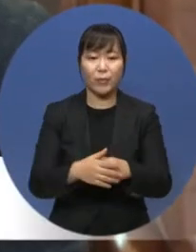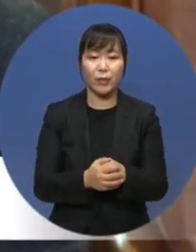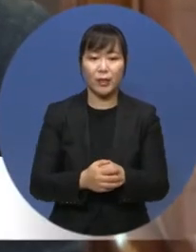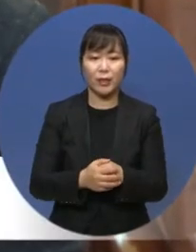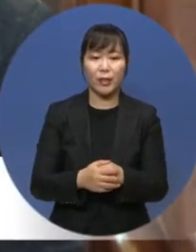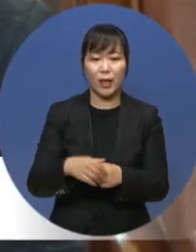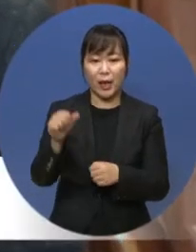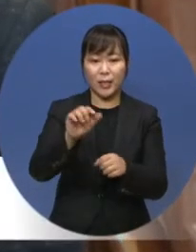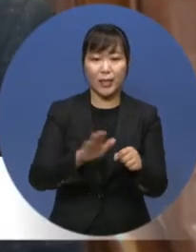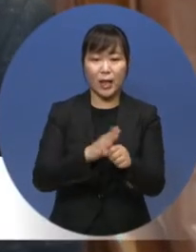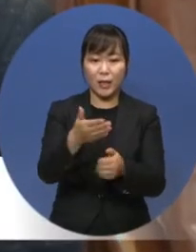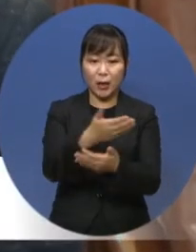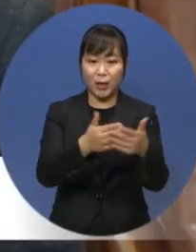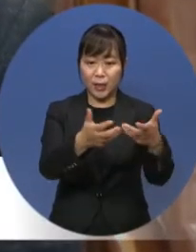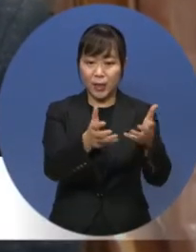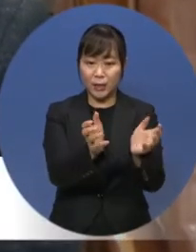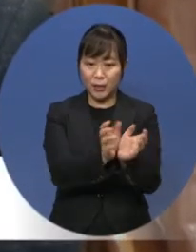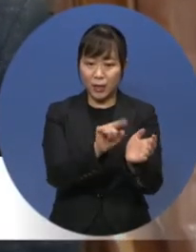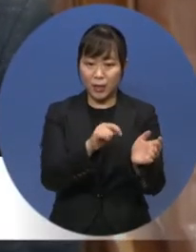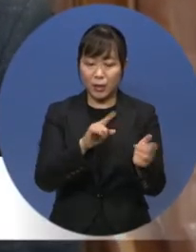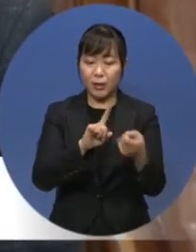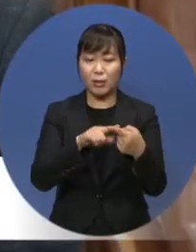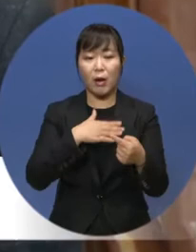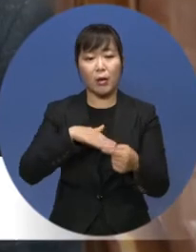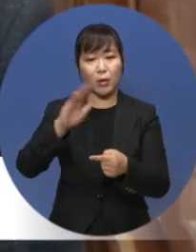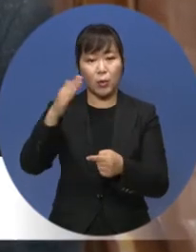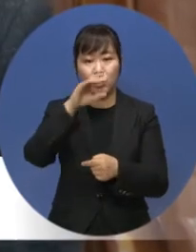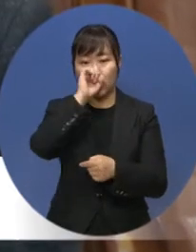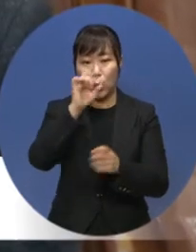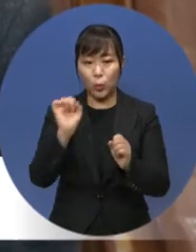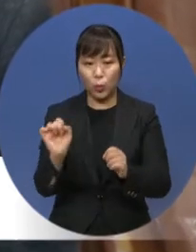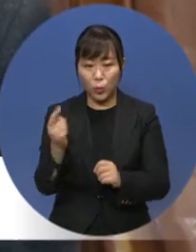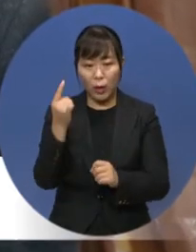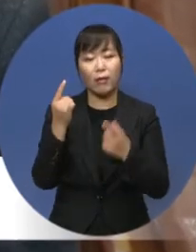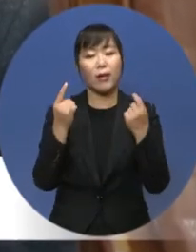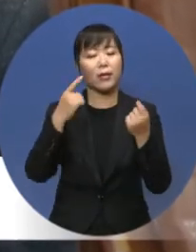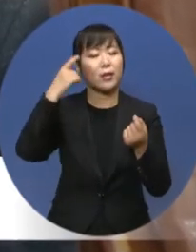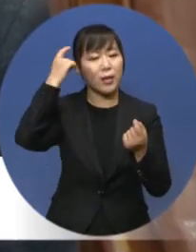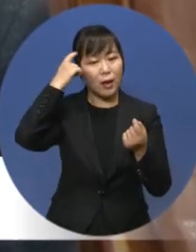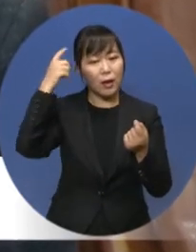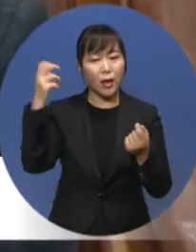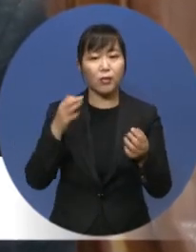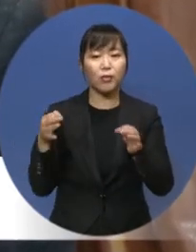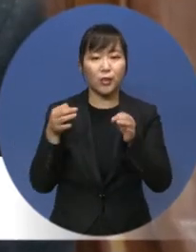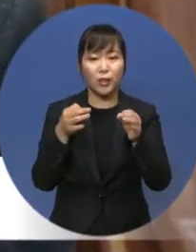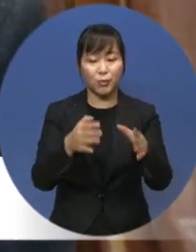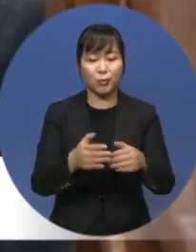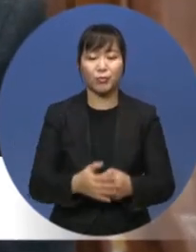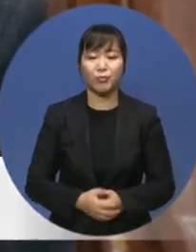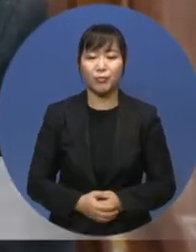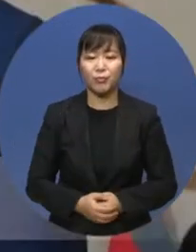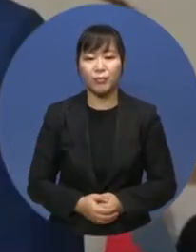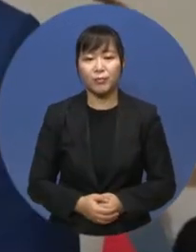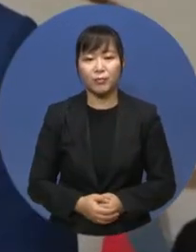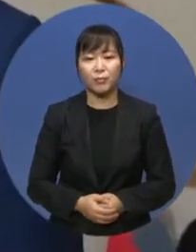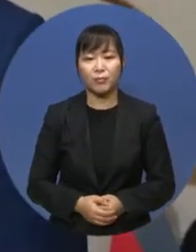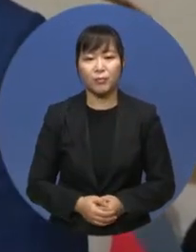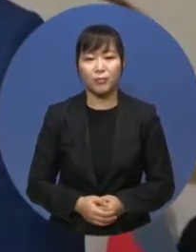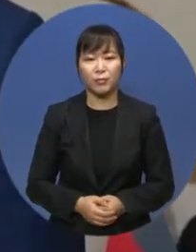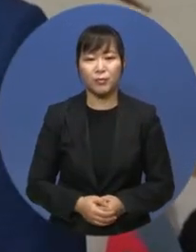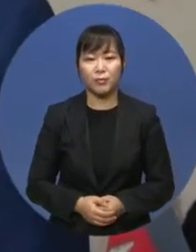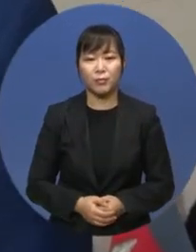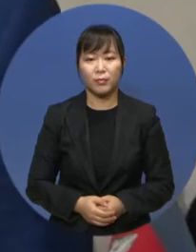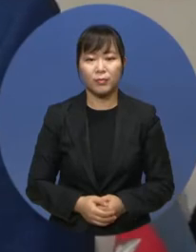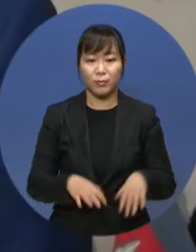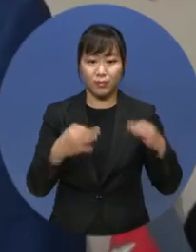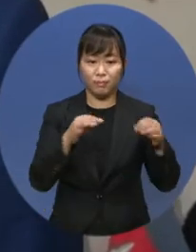나눔이라는 단체를 저희가 알게 되고 좋은 기회라고 생각을 하면서 기부할 생각을 했습니다.